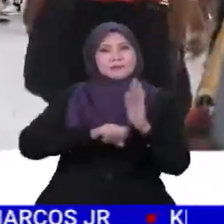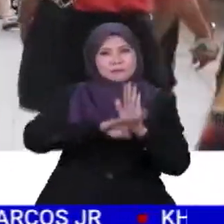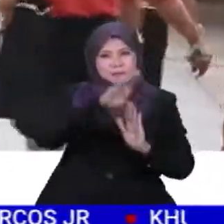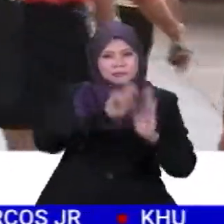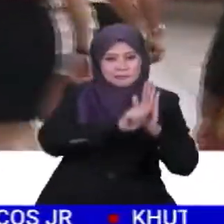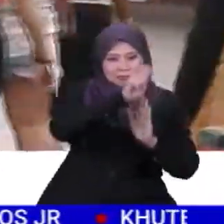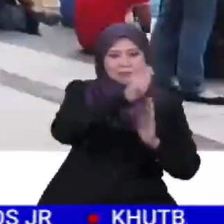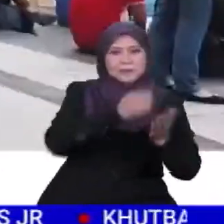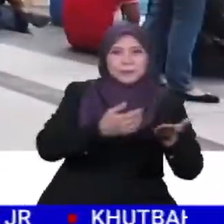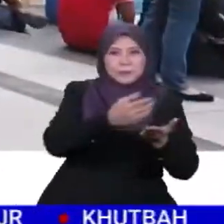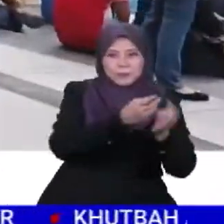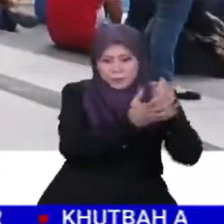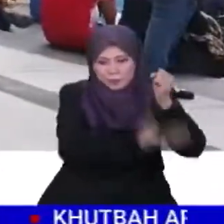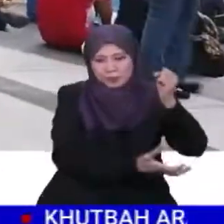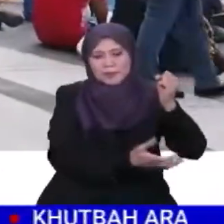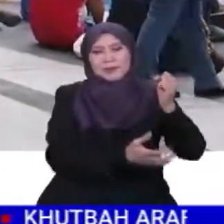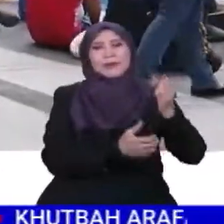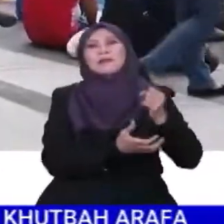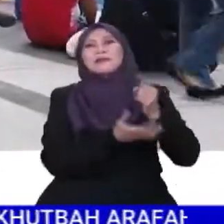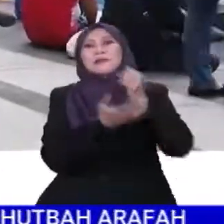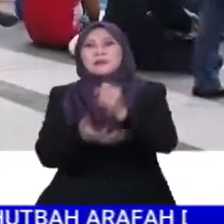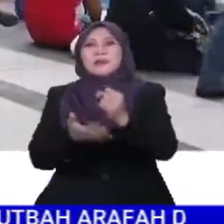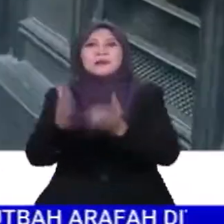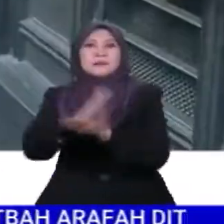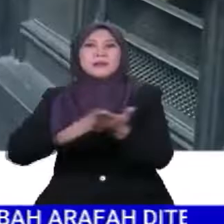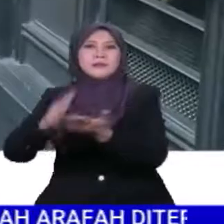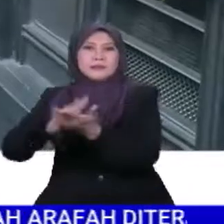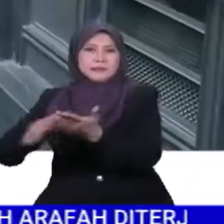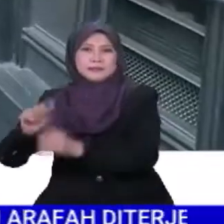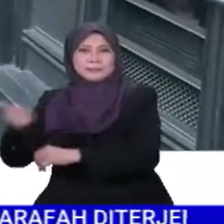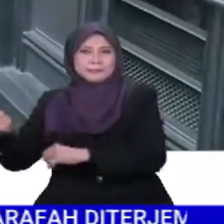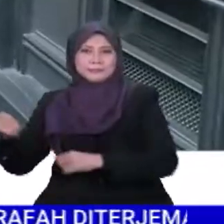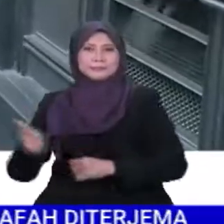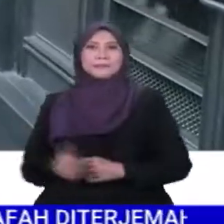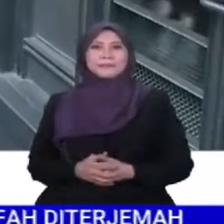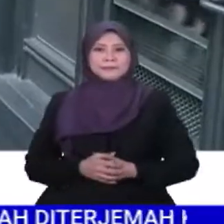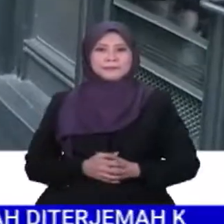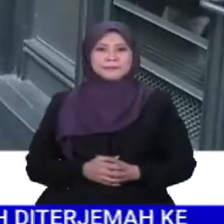tinggi disumbangkan beberapa sektor.